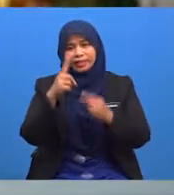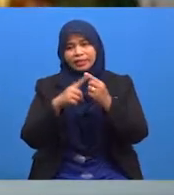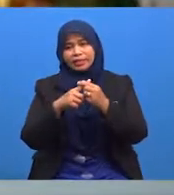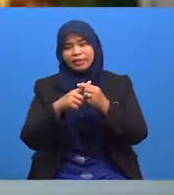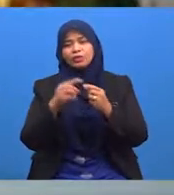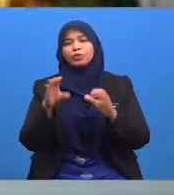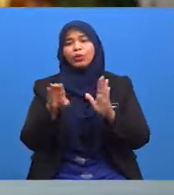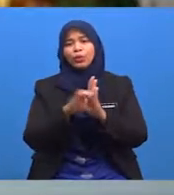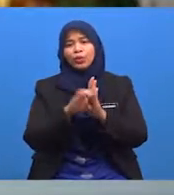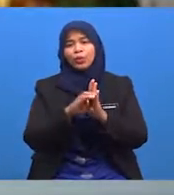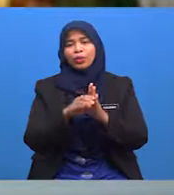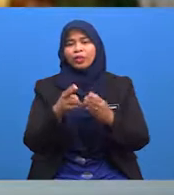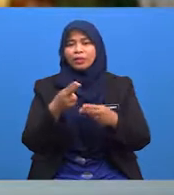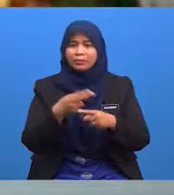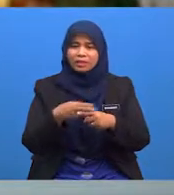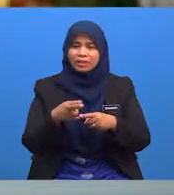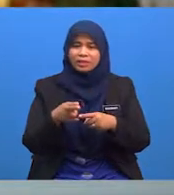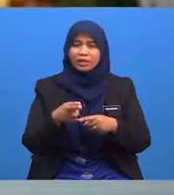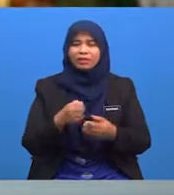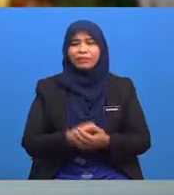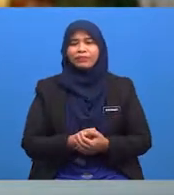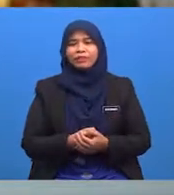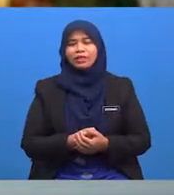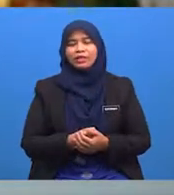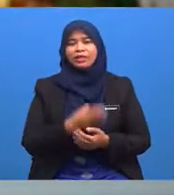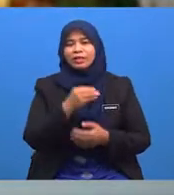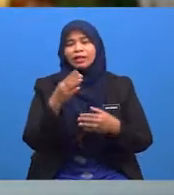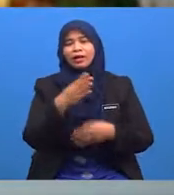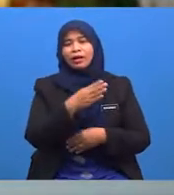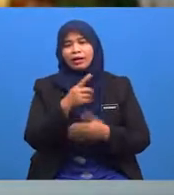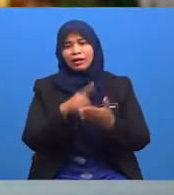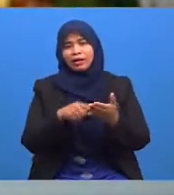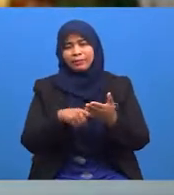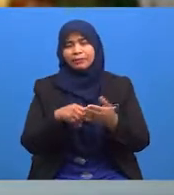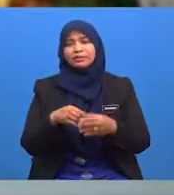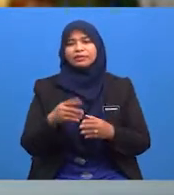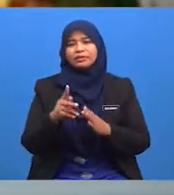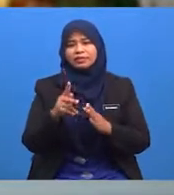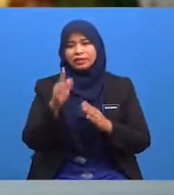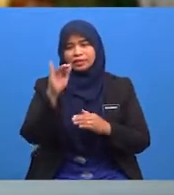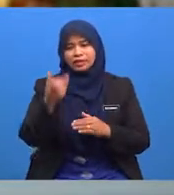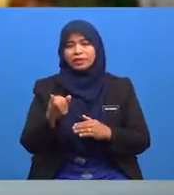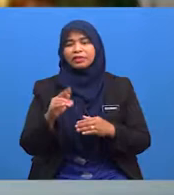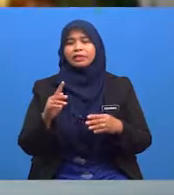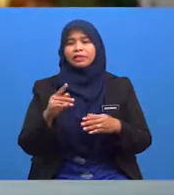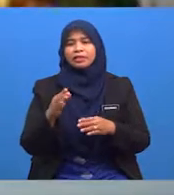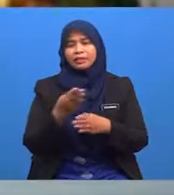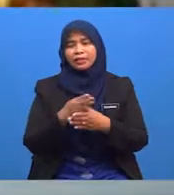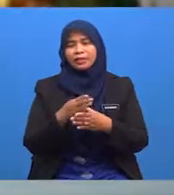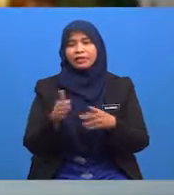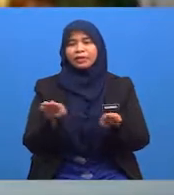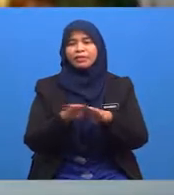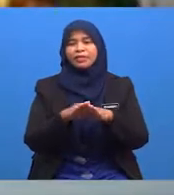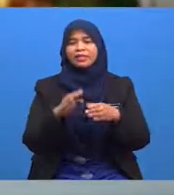tercucuk jarum, tumit kaki melecit dan apa jua keadaan yang boleh dikategorikan